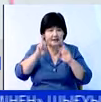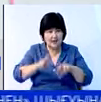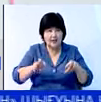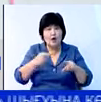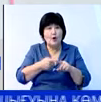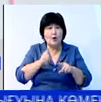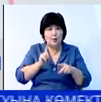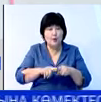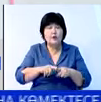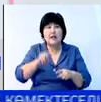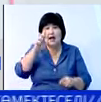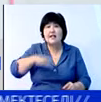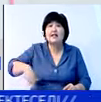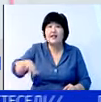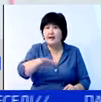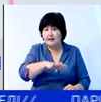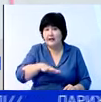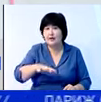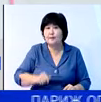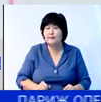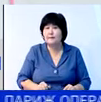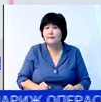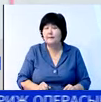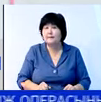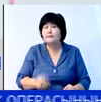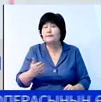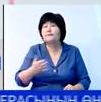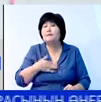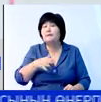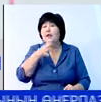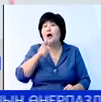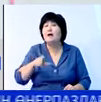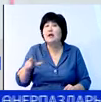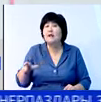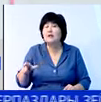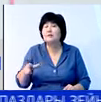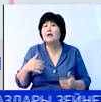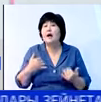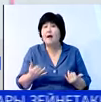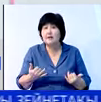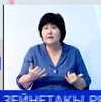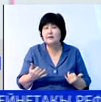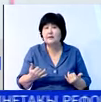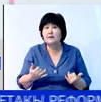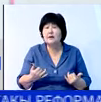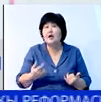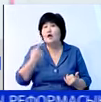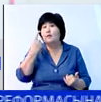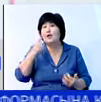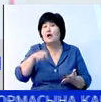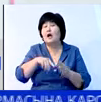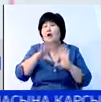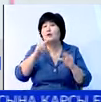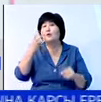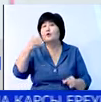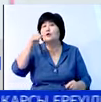осы елге мына біздің ақсақалдарымыз енді қазір бір қаланың өзінде